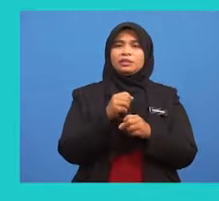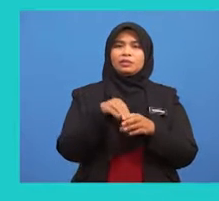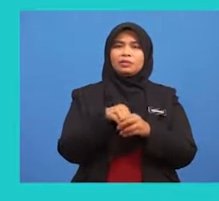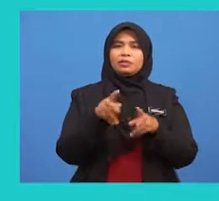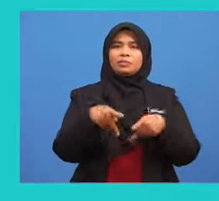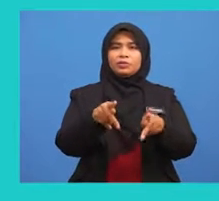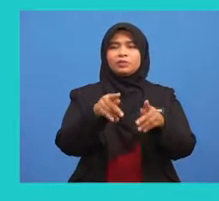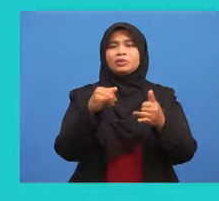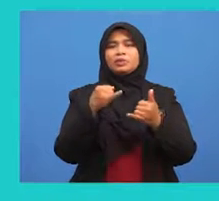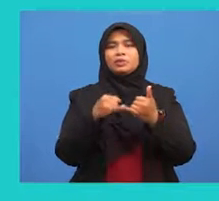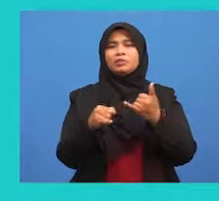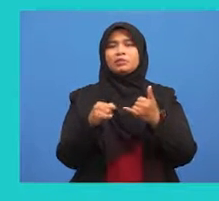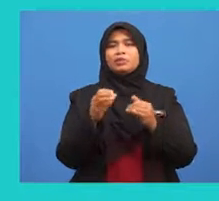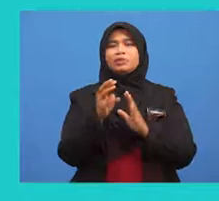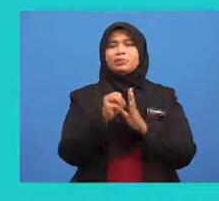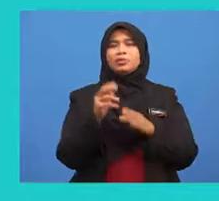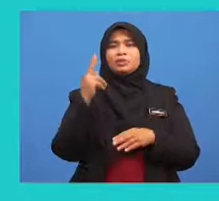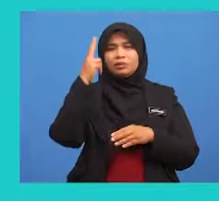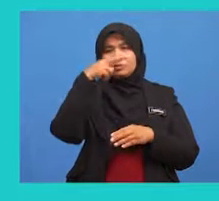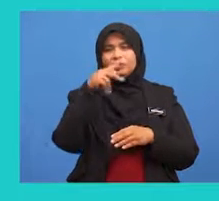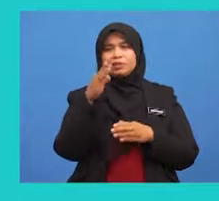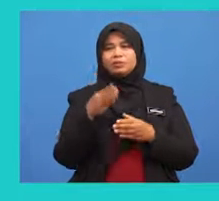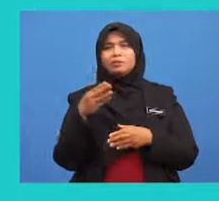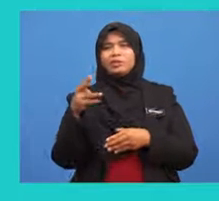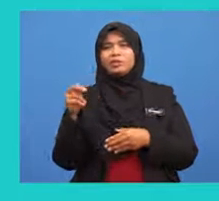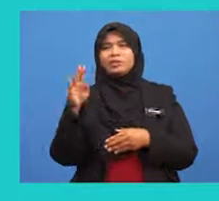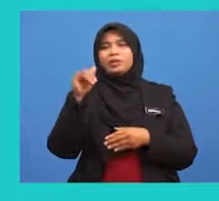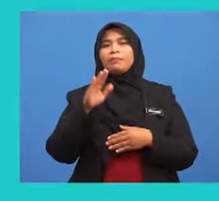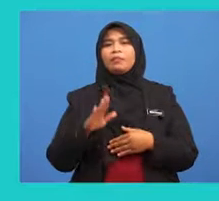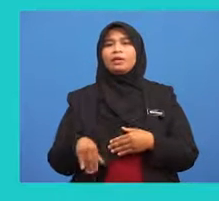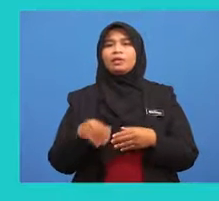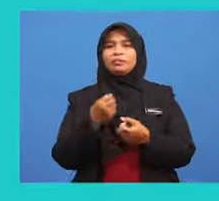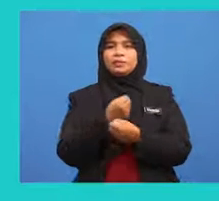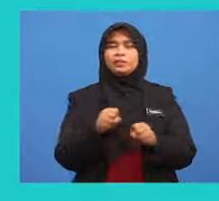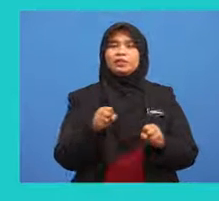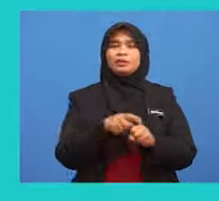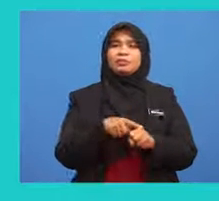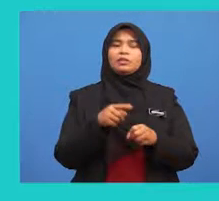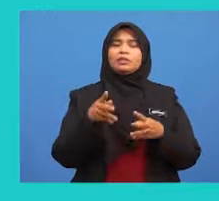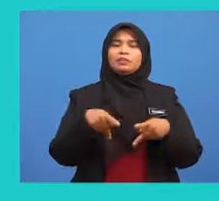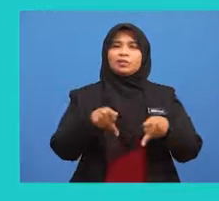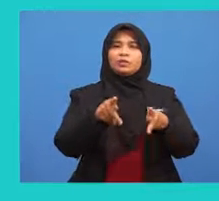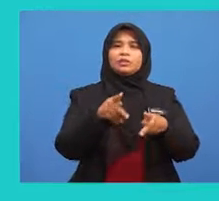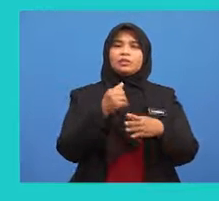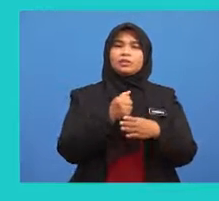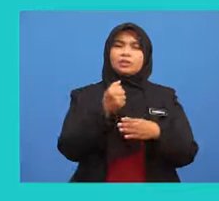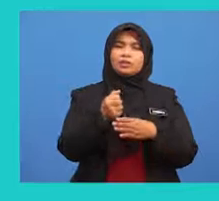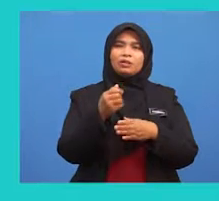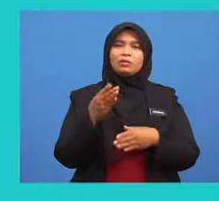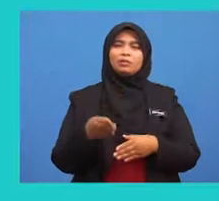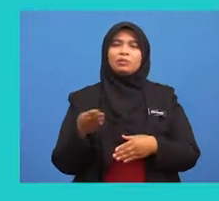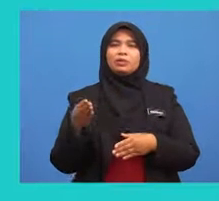proses awal merupakan barangan yang belum siap diproses atau